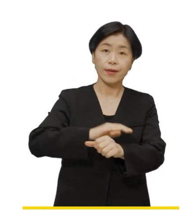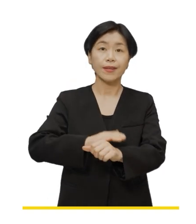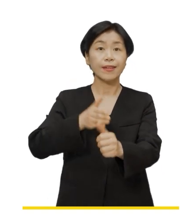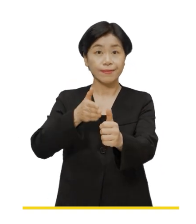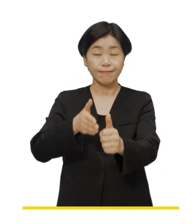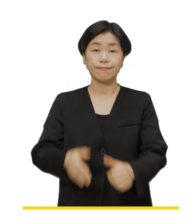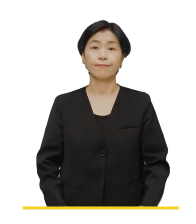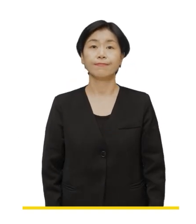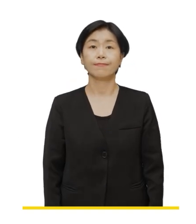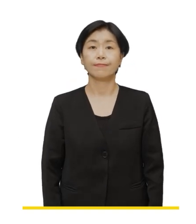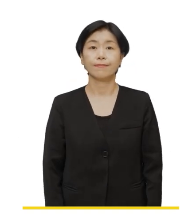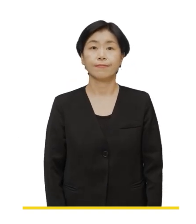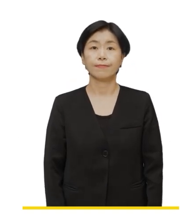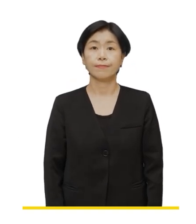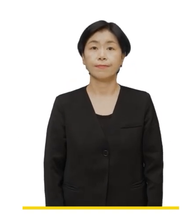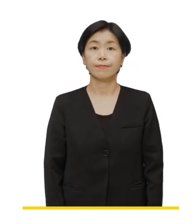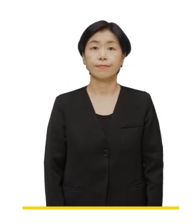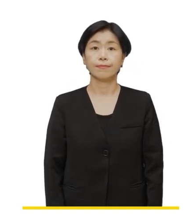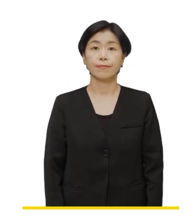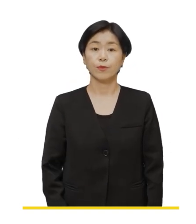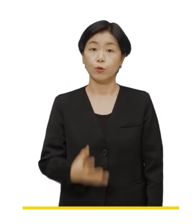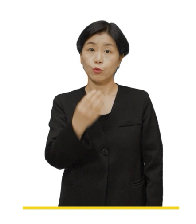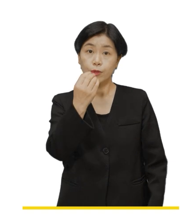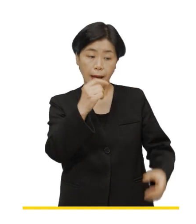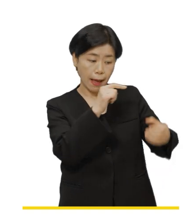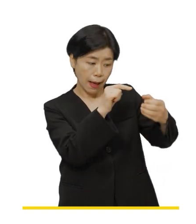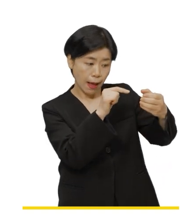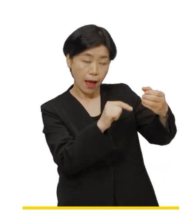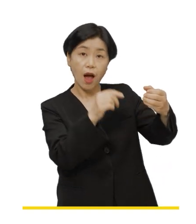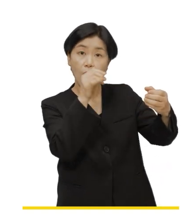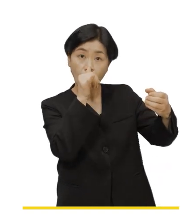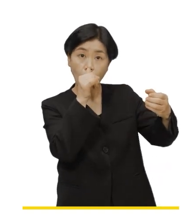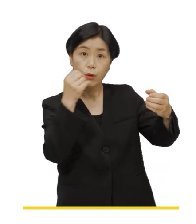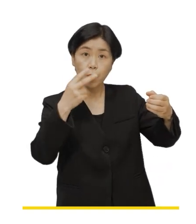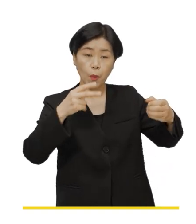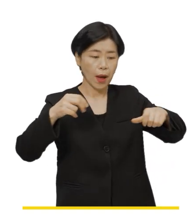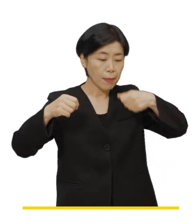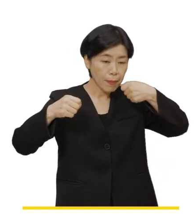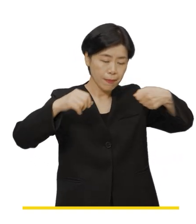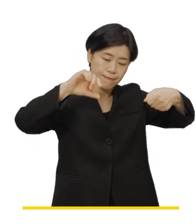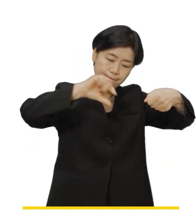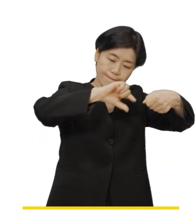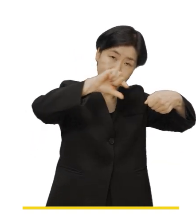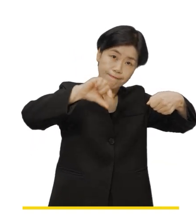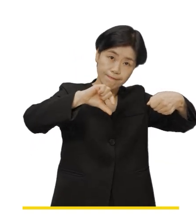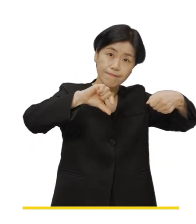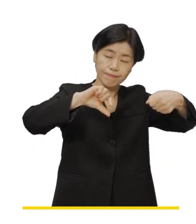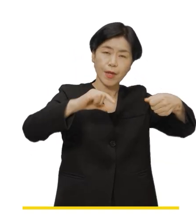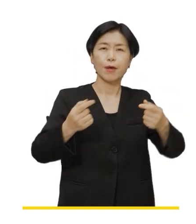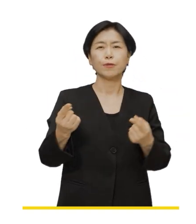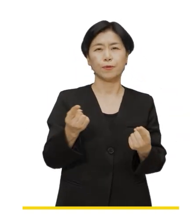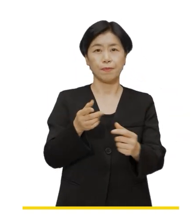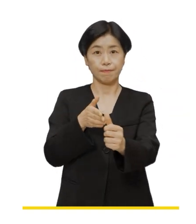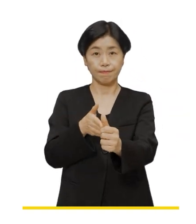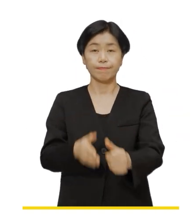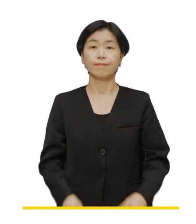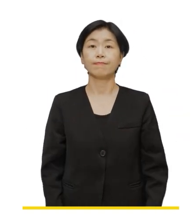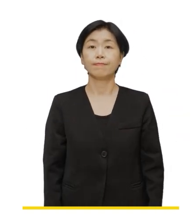흔들어서 먹어요. 숫자가 써 있는 컵, 숟가락을 사용해서 먹을 양을